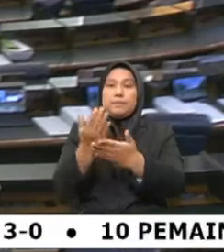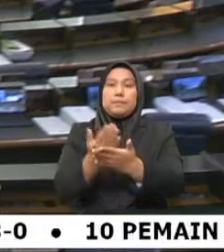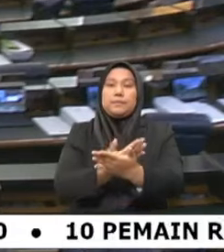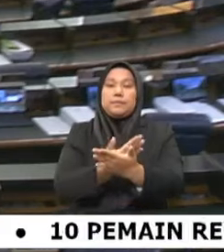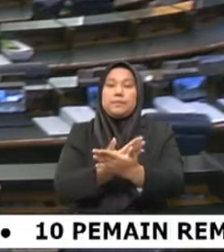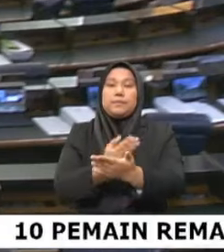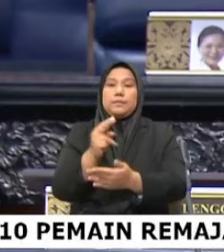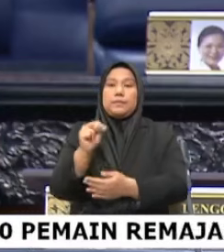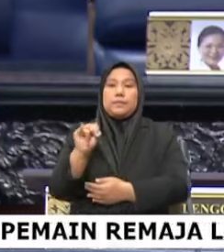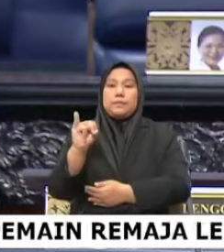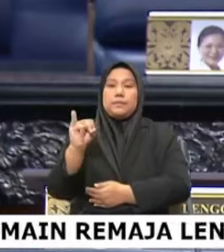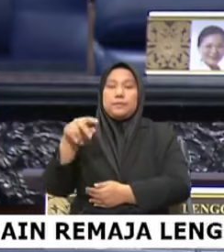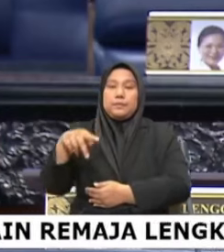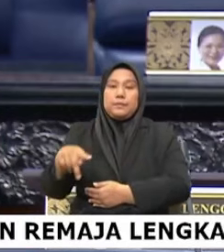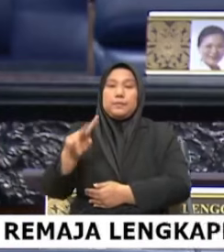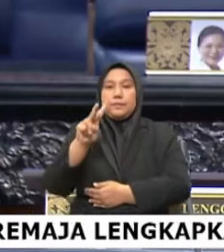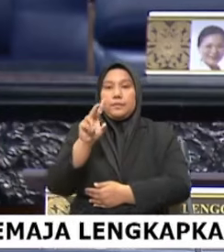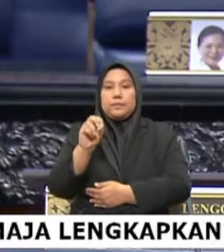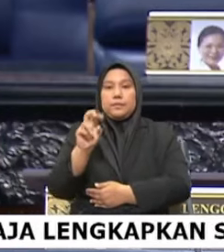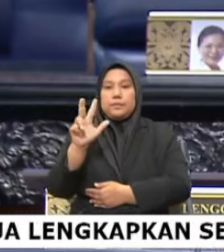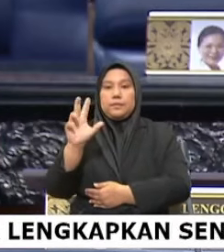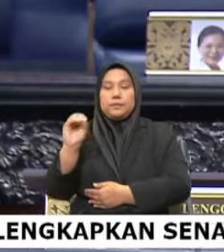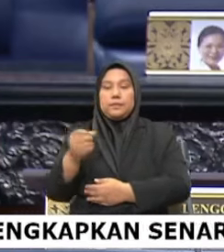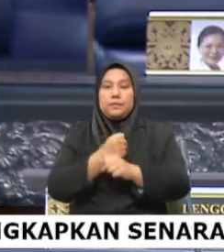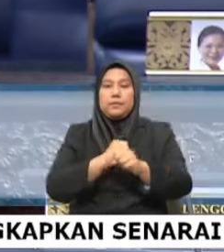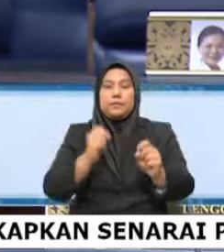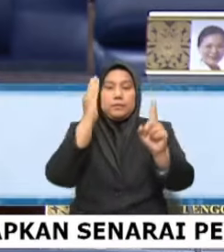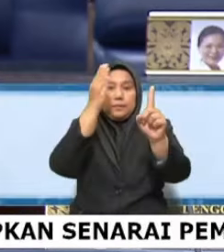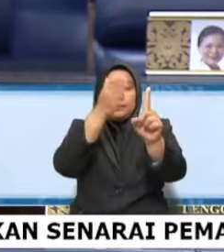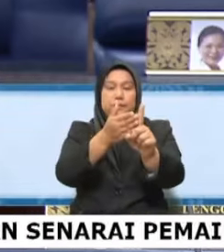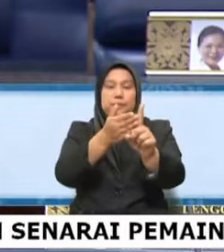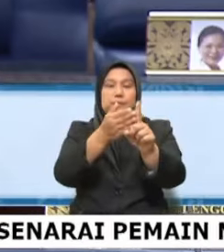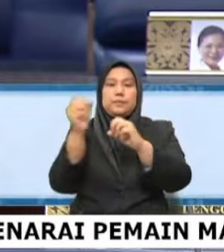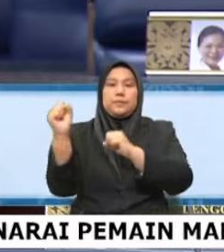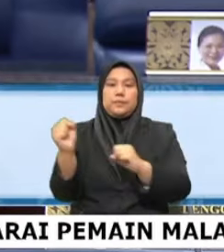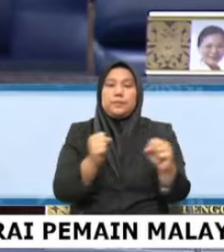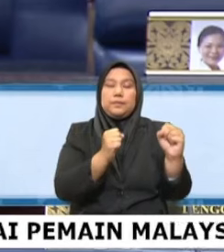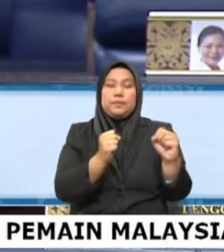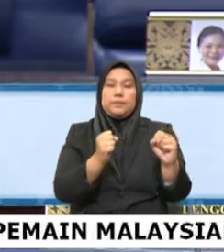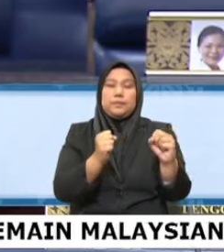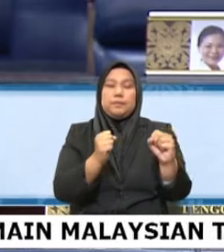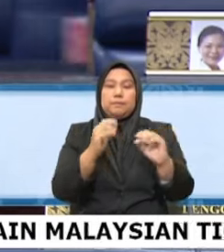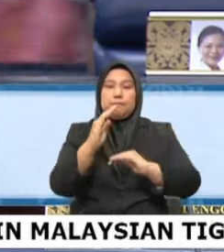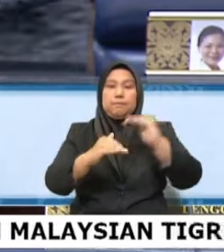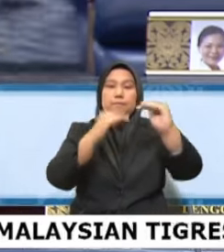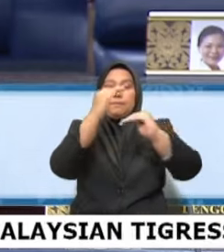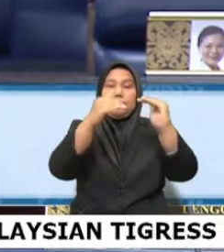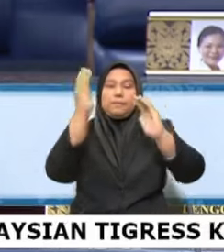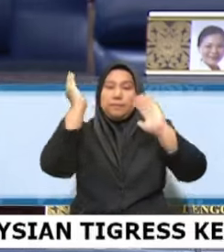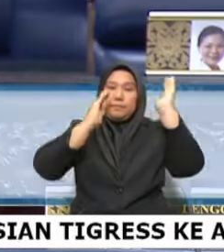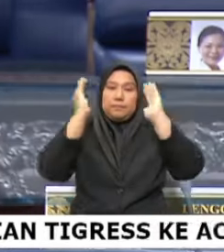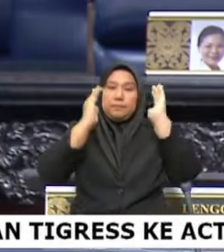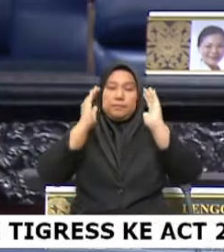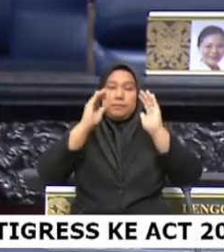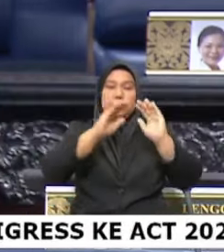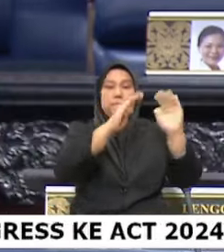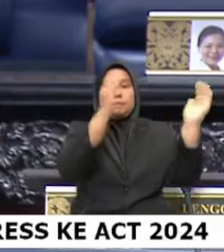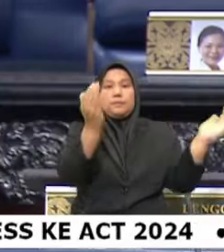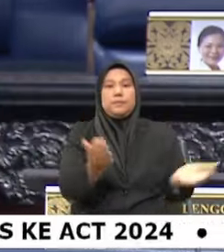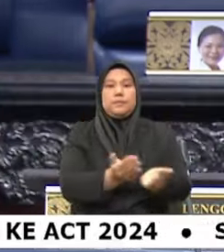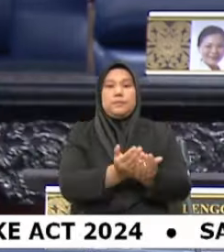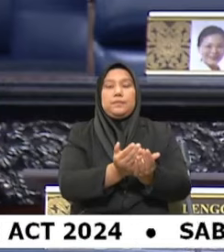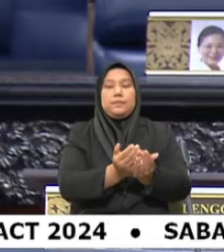NIMP 2030 yang menyediakan hala tuju strategik memacu Malaysia sebagai peneraju global dan